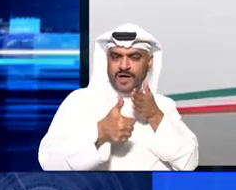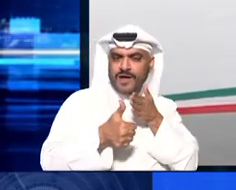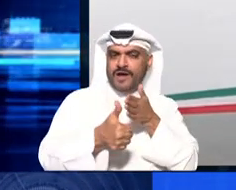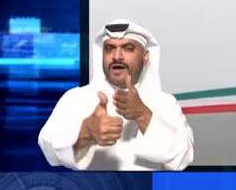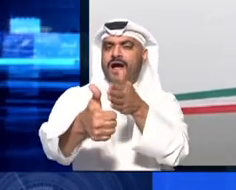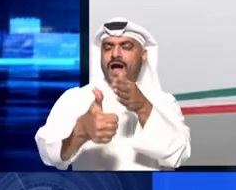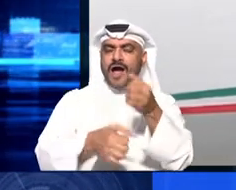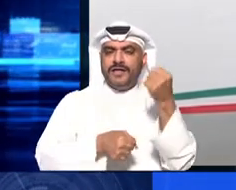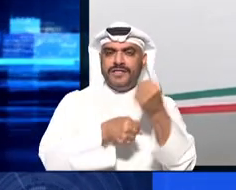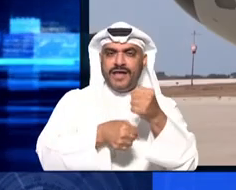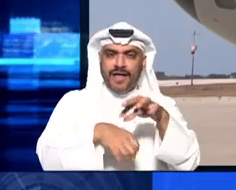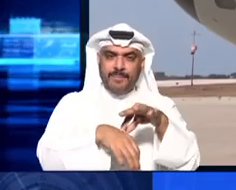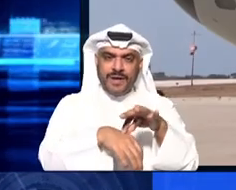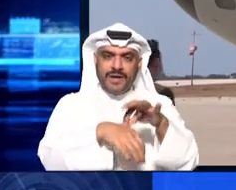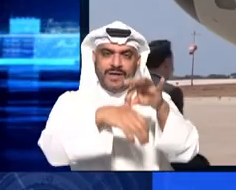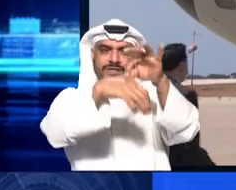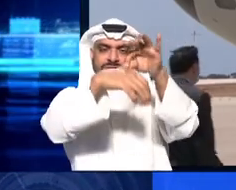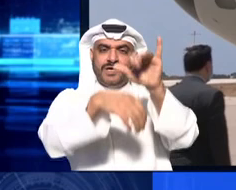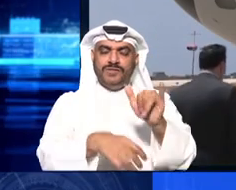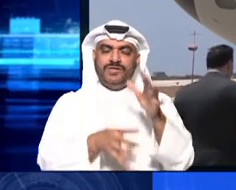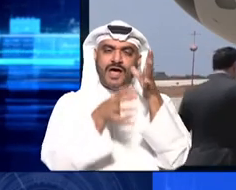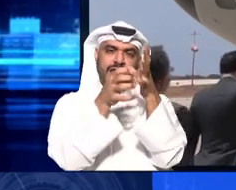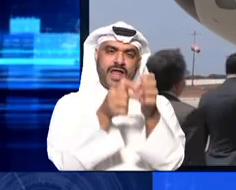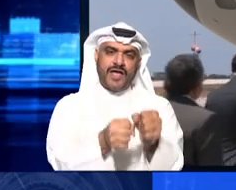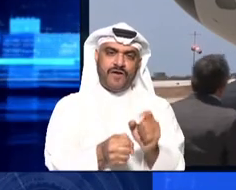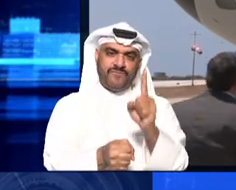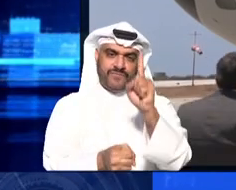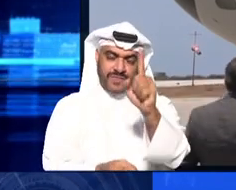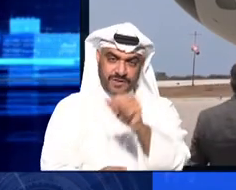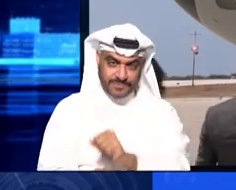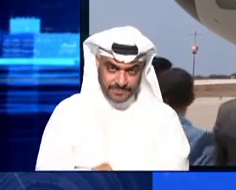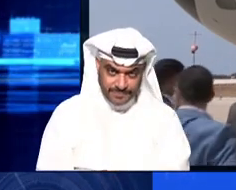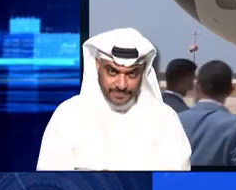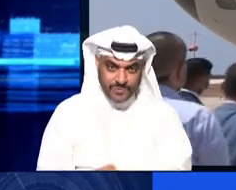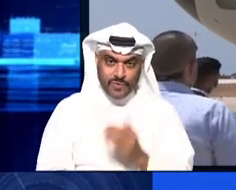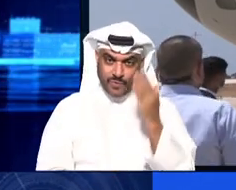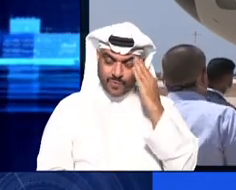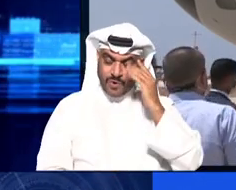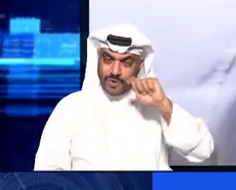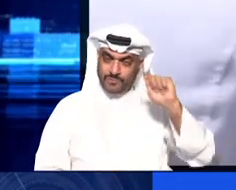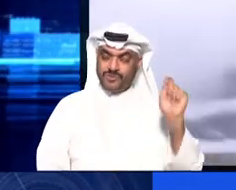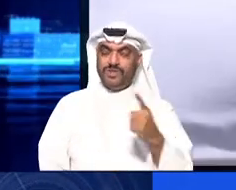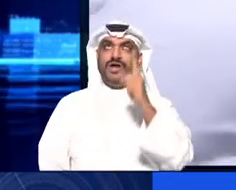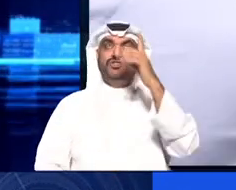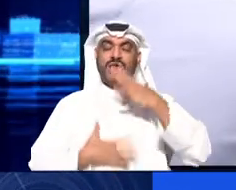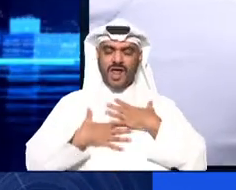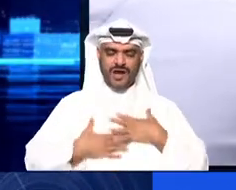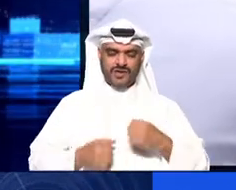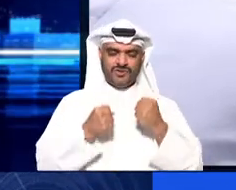الأحمد الجابر الصباح حفظه الله ورعاه وعجل في شفائه،